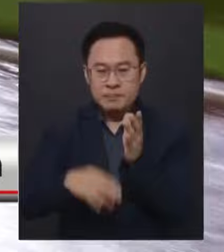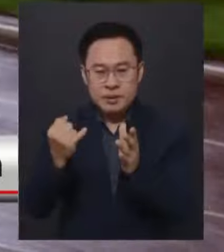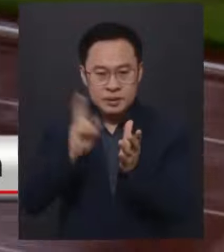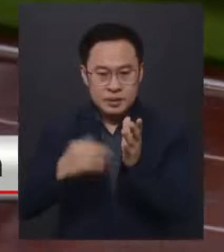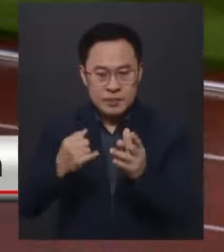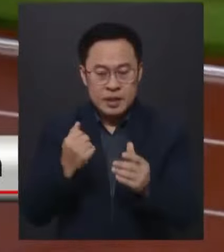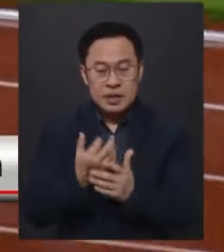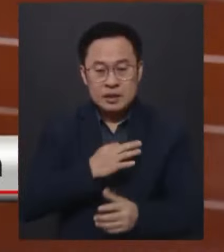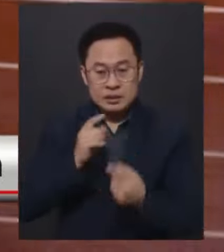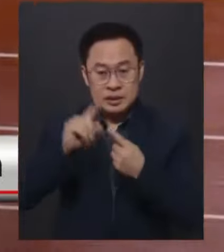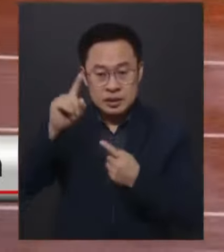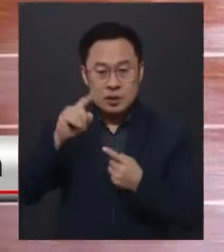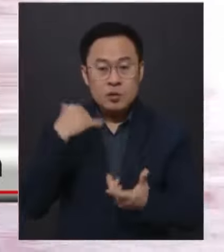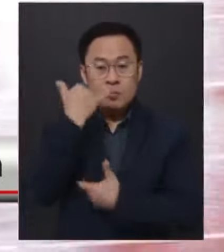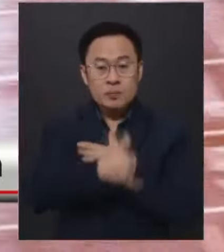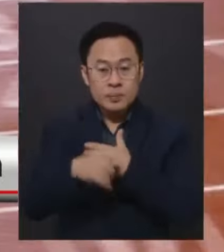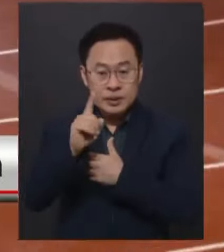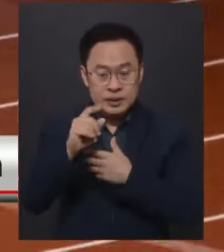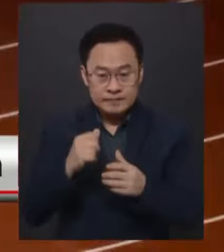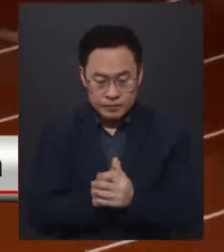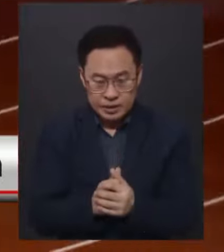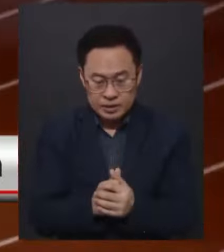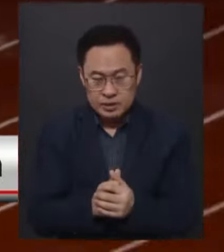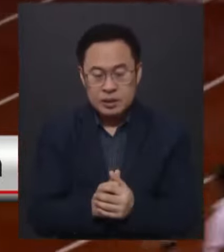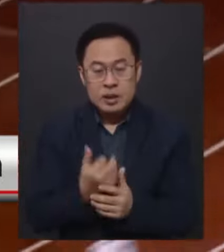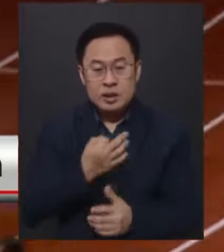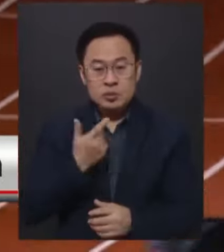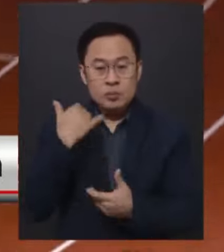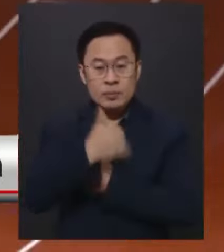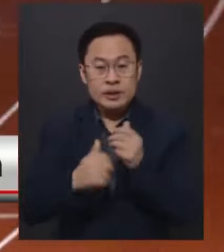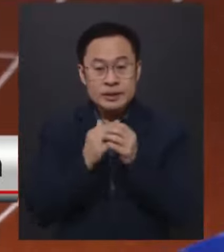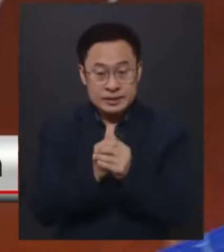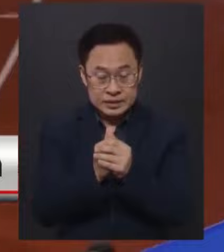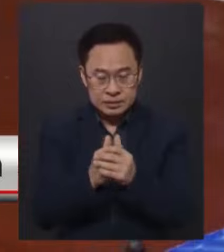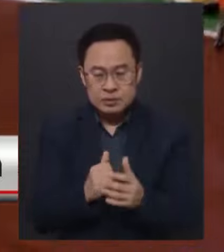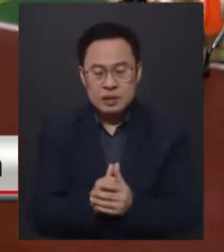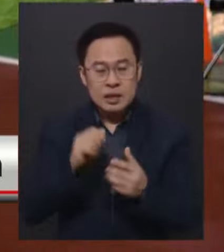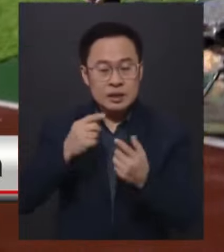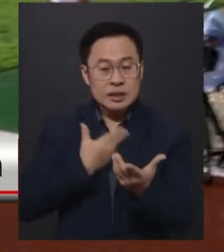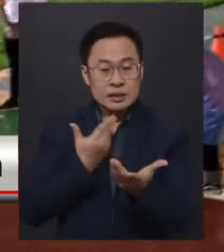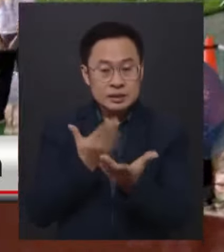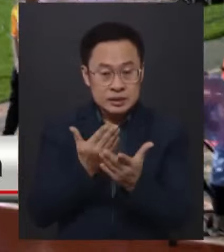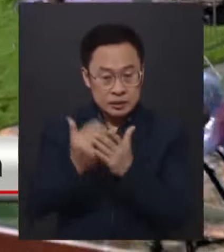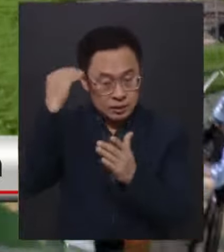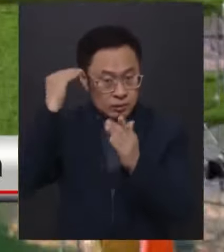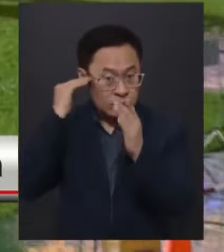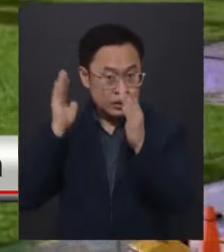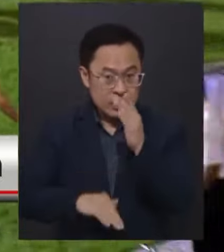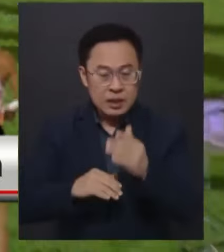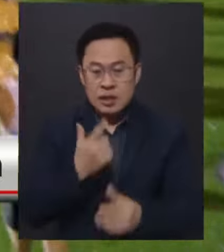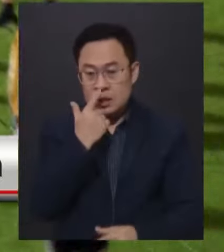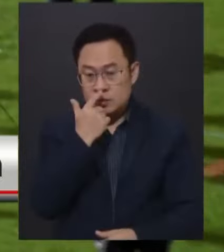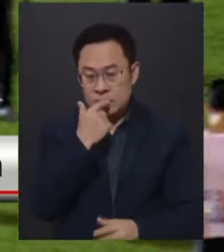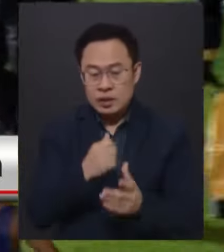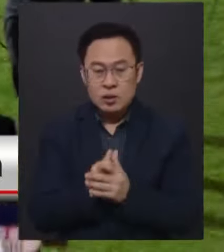ฮะเหรียญทองเป็นของเ่าทางด้านของจีนนะครับได้ไปนะฮะแล้วก็เหรียญเงินครับเกาหลีใต้ครับส่วนเหรียญ